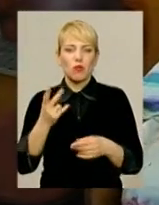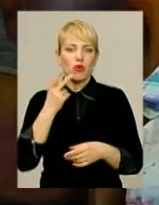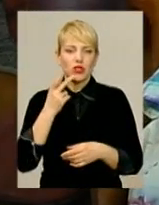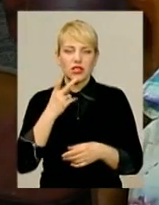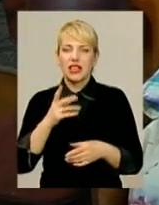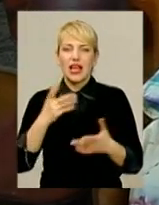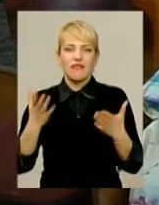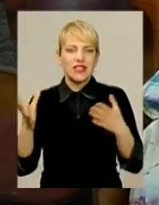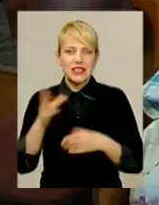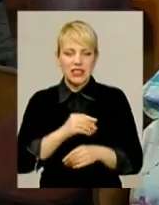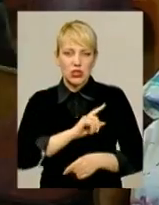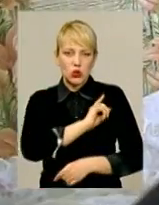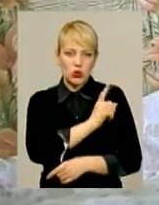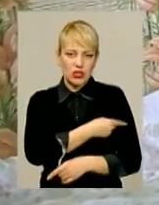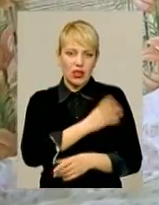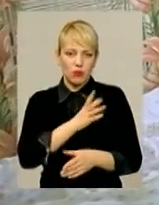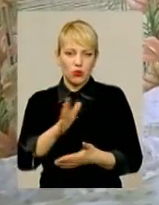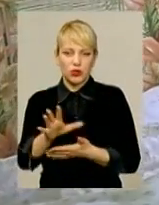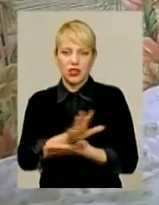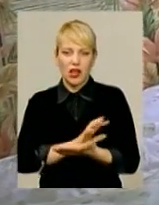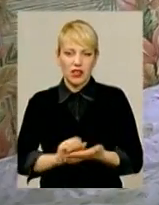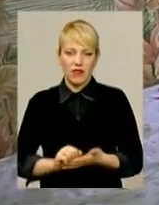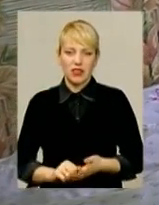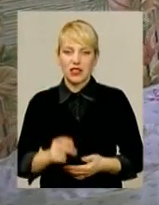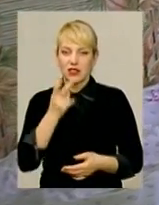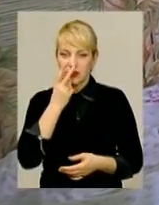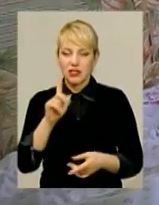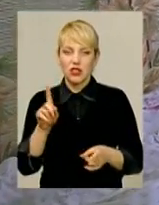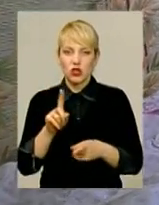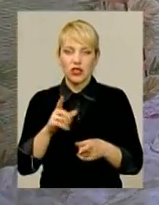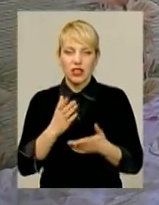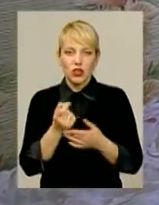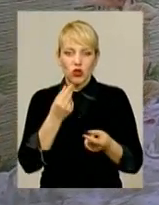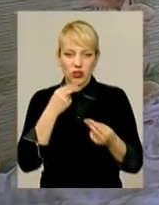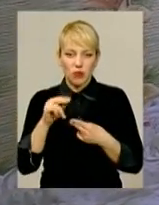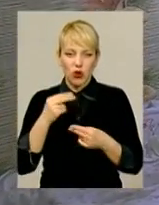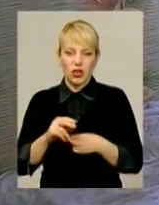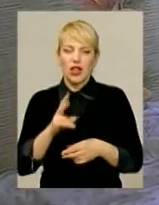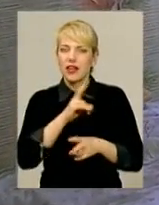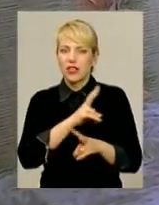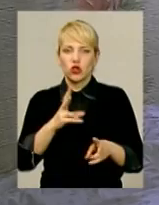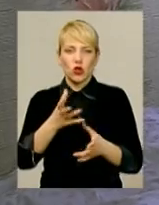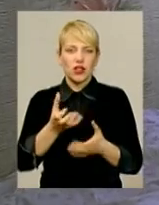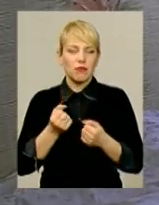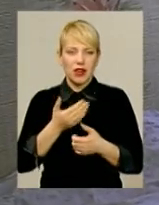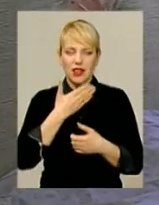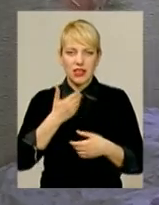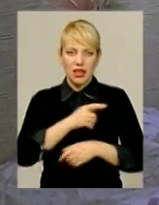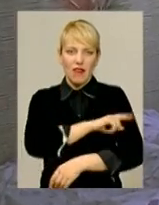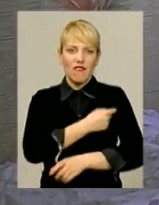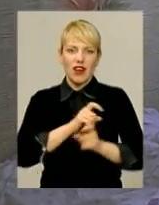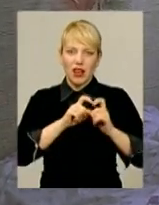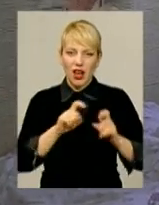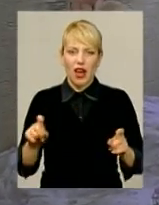всі зусилля йдуть на нівець. От дивіться, бачите, здвіги є. Ну ніхто нас не бере ні в лікарню, ні нам в санаторії не